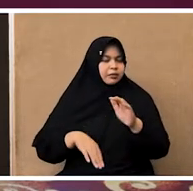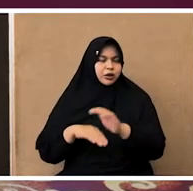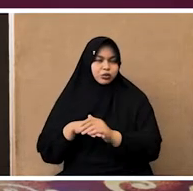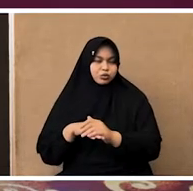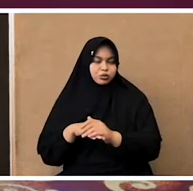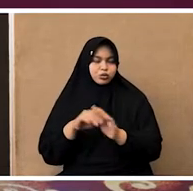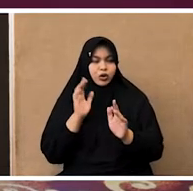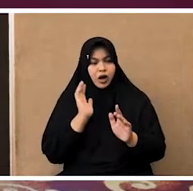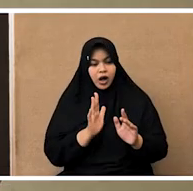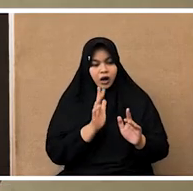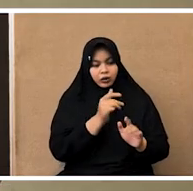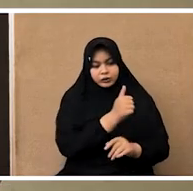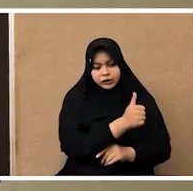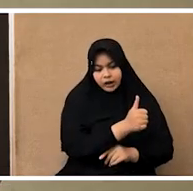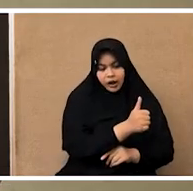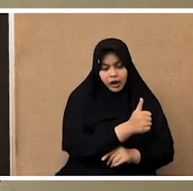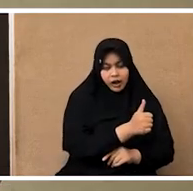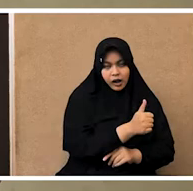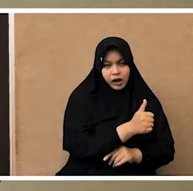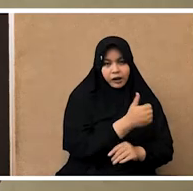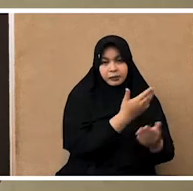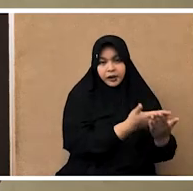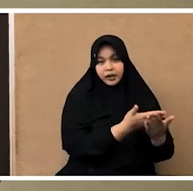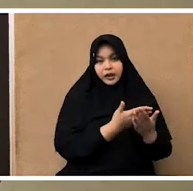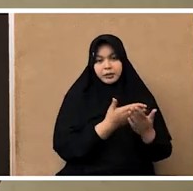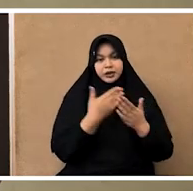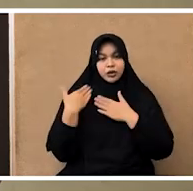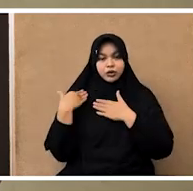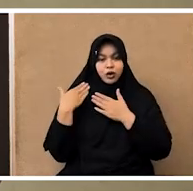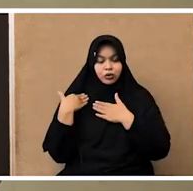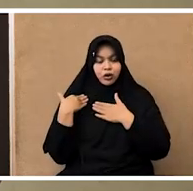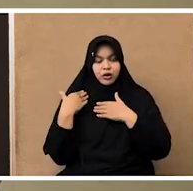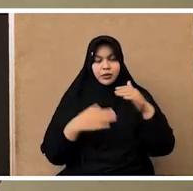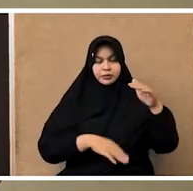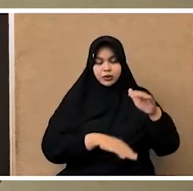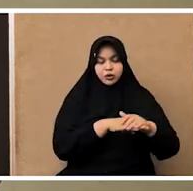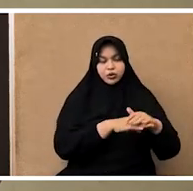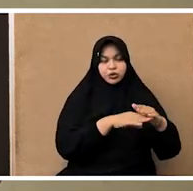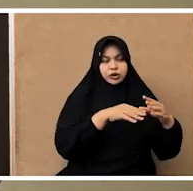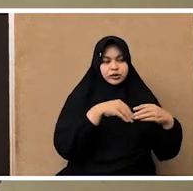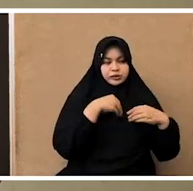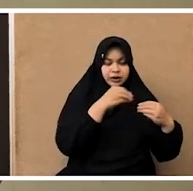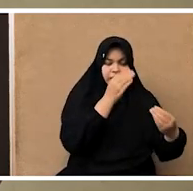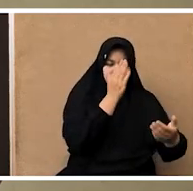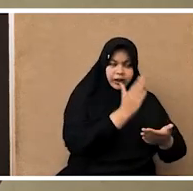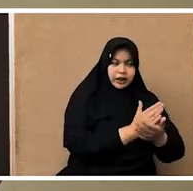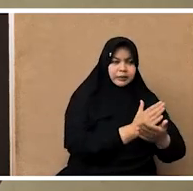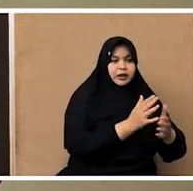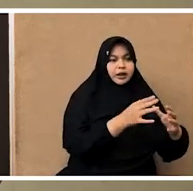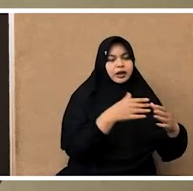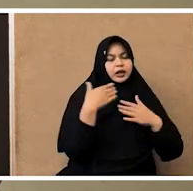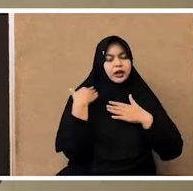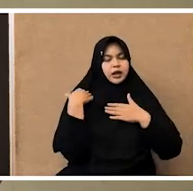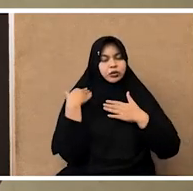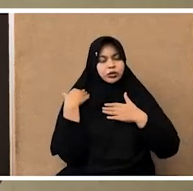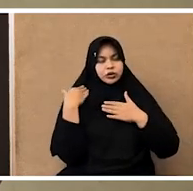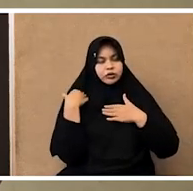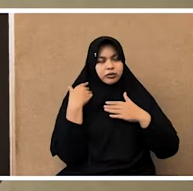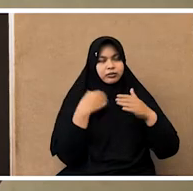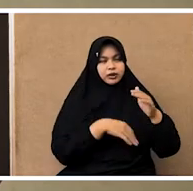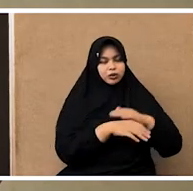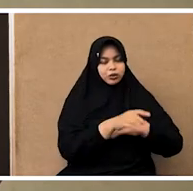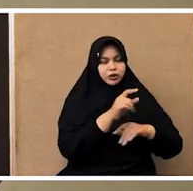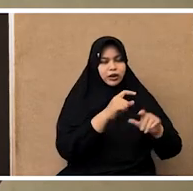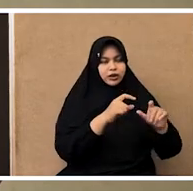kalau dia dianggap bisa dimintakan pertanggungjawaban secara penuh maka di tetap apa diberikan sanksi